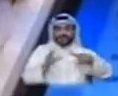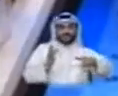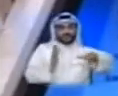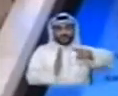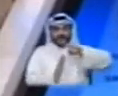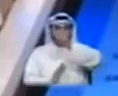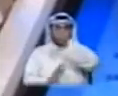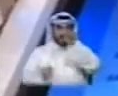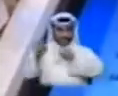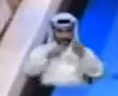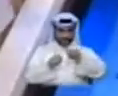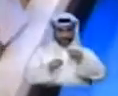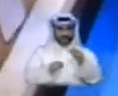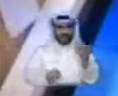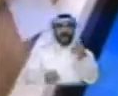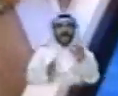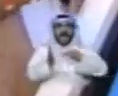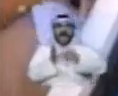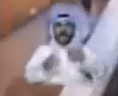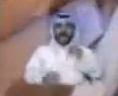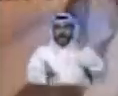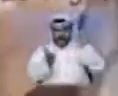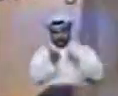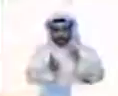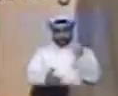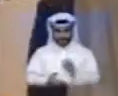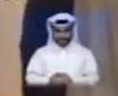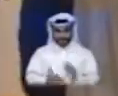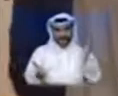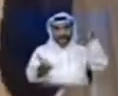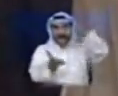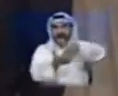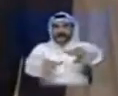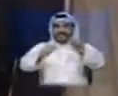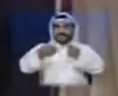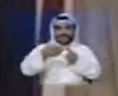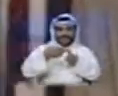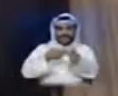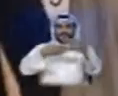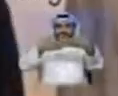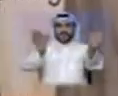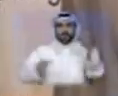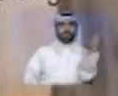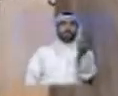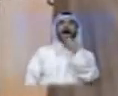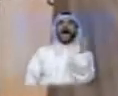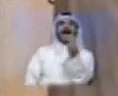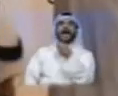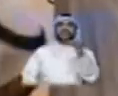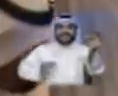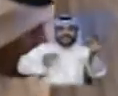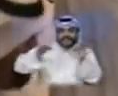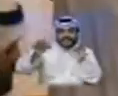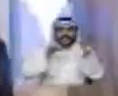لسنة 2016 لسنة 2025. معرض التصميم الهندسي يدعم الطاقات الشبابية بإبراز مشاريعهم